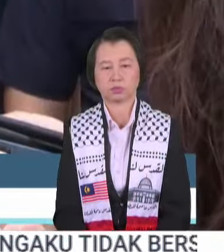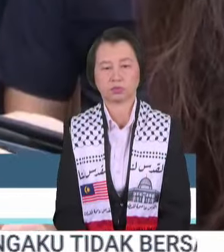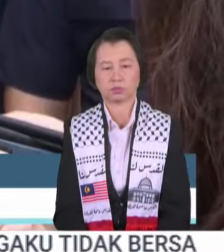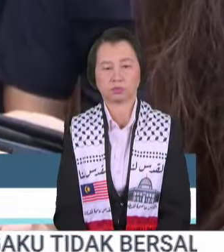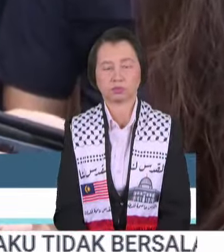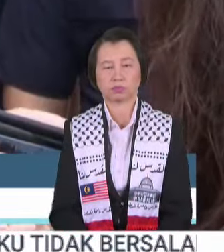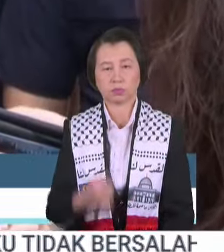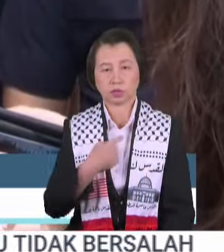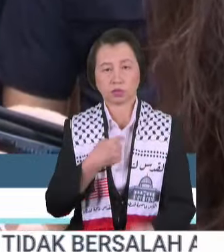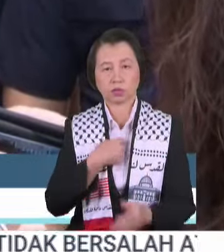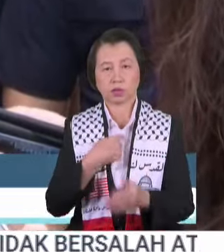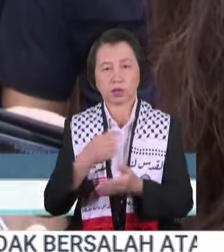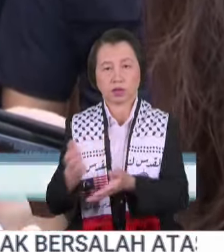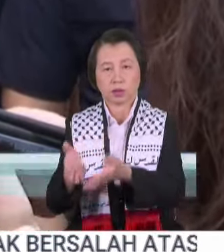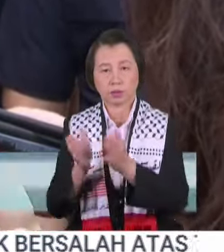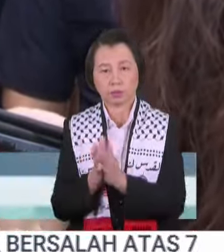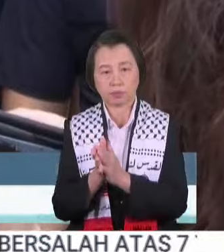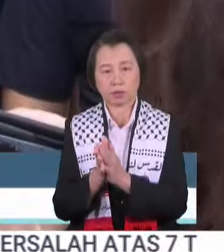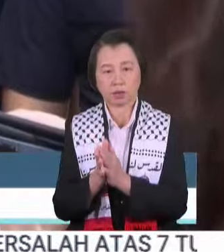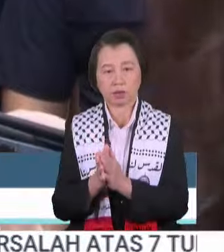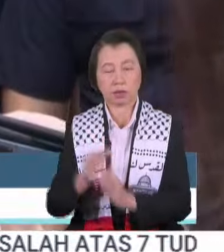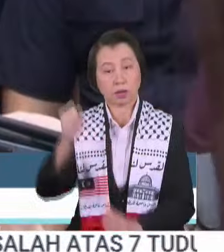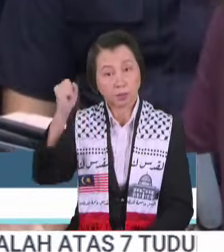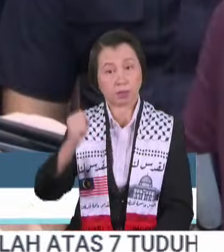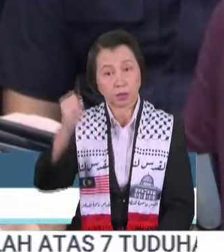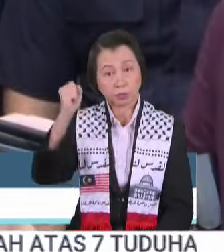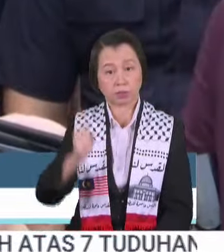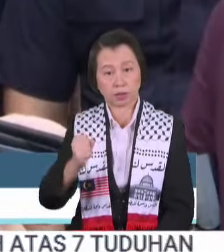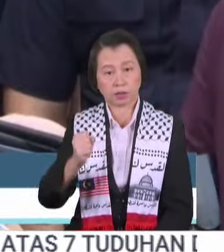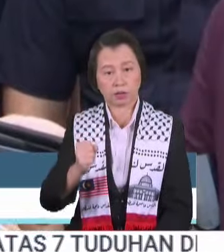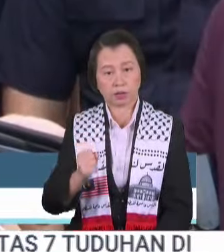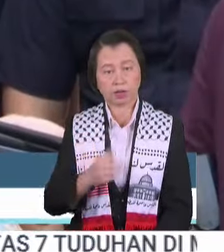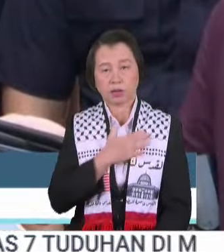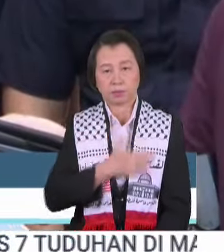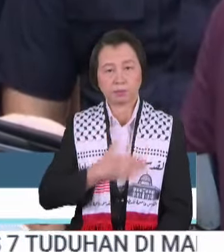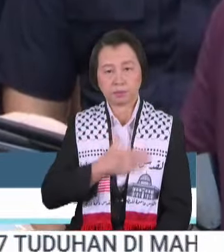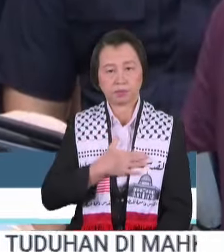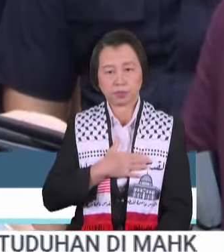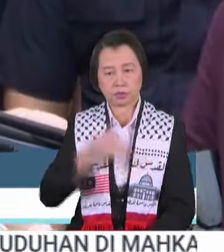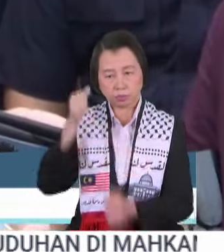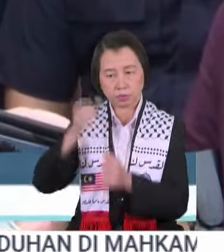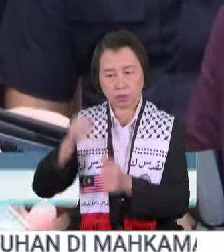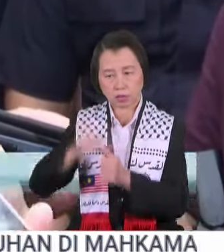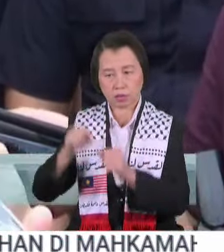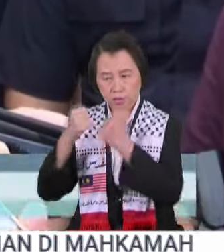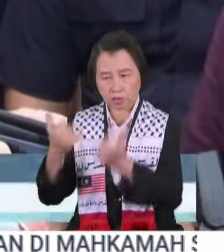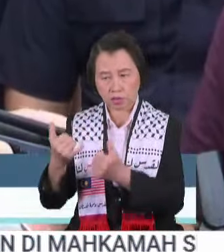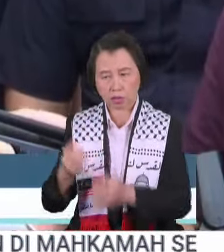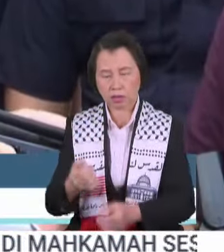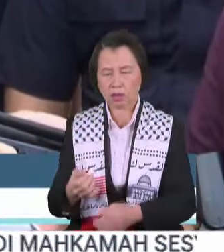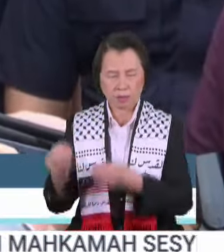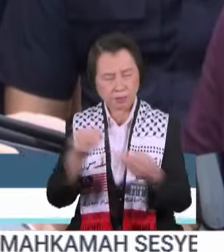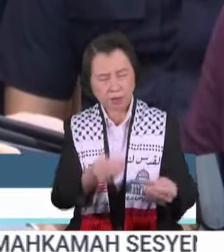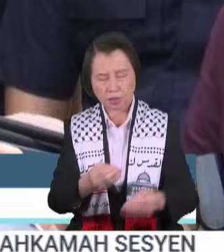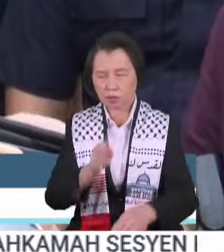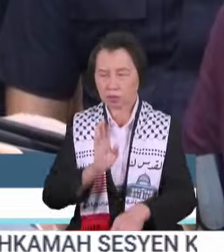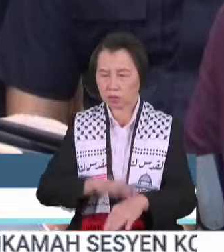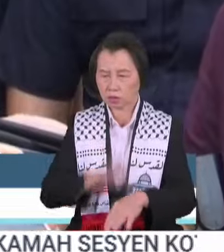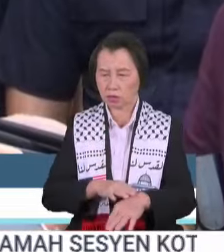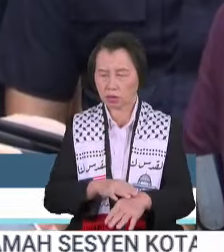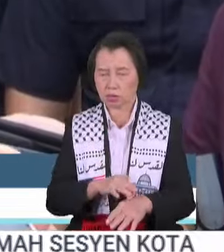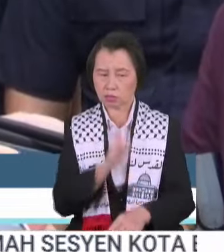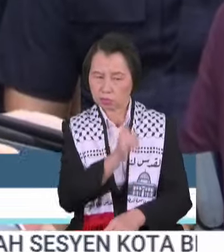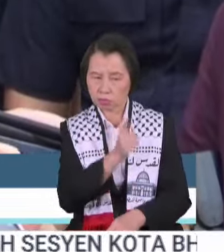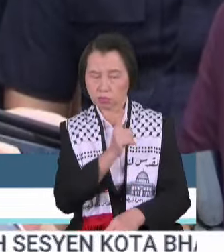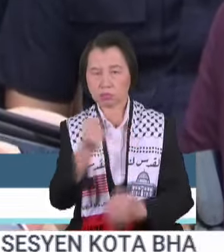Jadi saya mohon juga daripada operator-operator bas, pengusaha-pengusaha bas agar sentiasa bagi peringatan, bagi amaran kepada